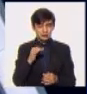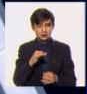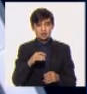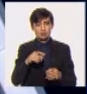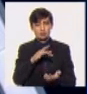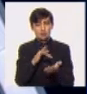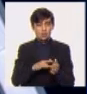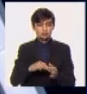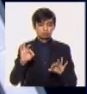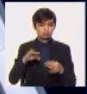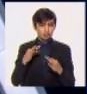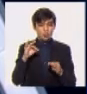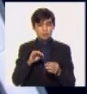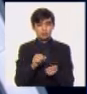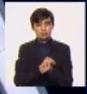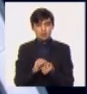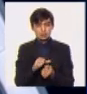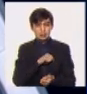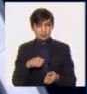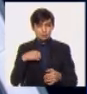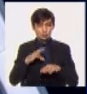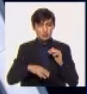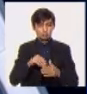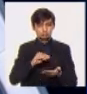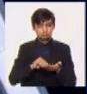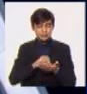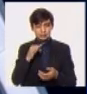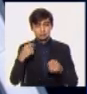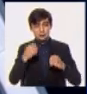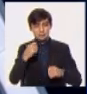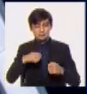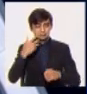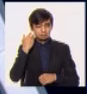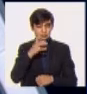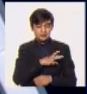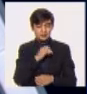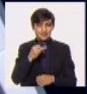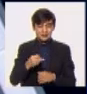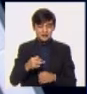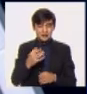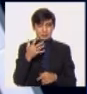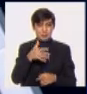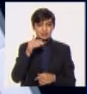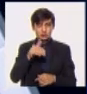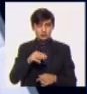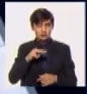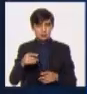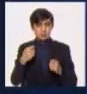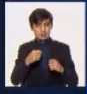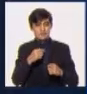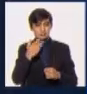тұруға мүмкіндік беретін рұқсат қағазын қолдан жасап сатып келген. Ол әр анықтаманы 5000 теңгеге